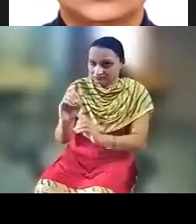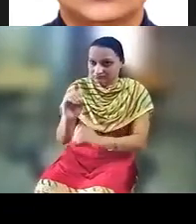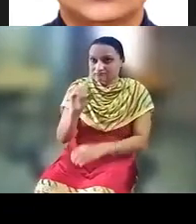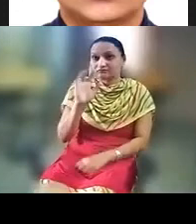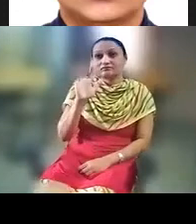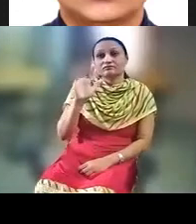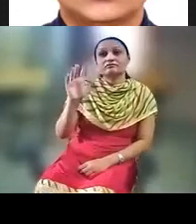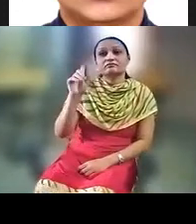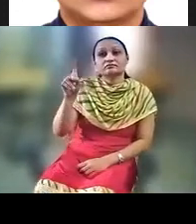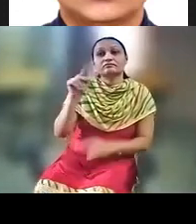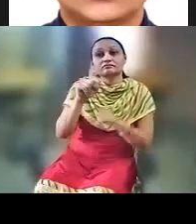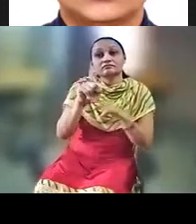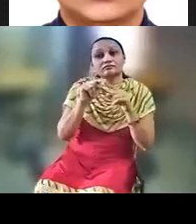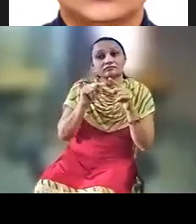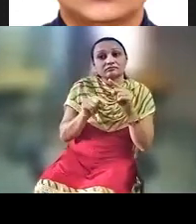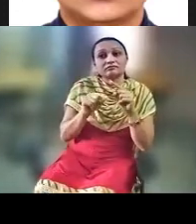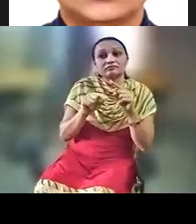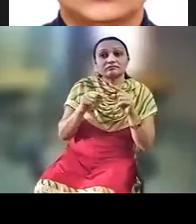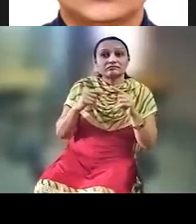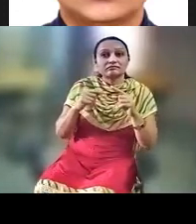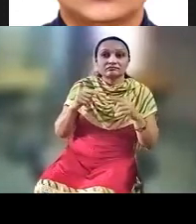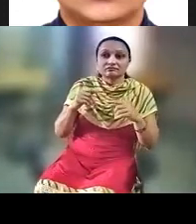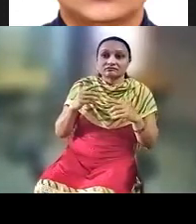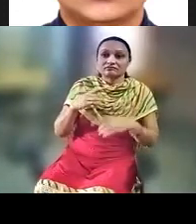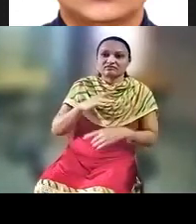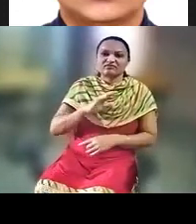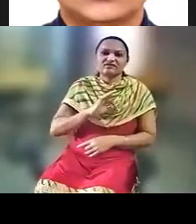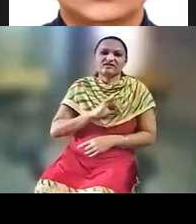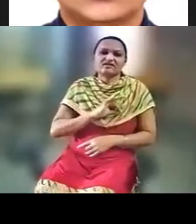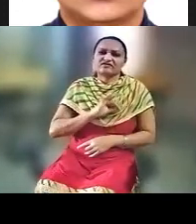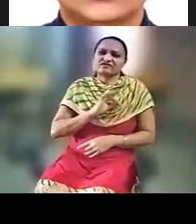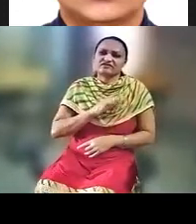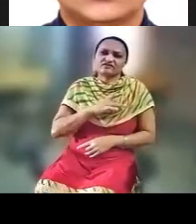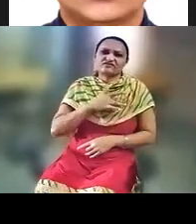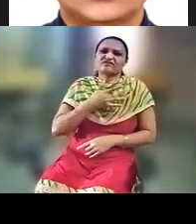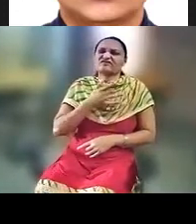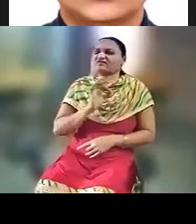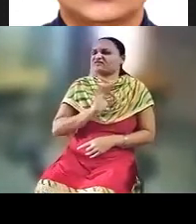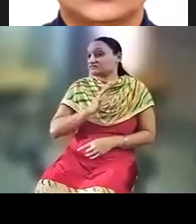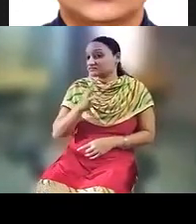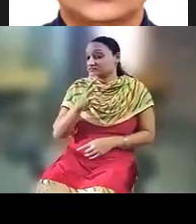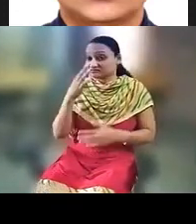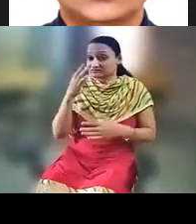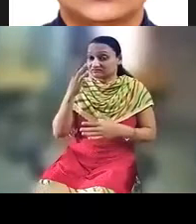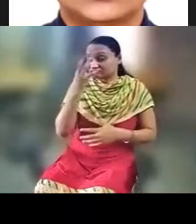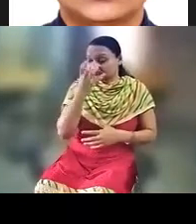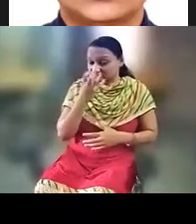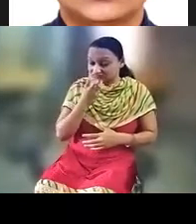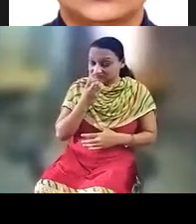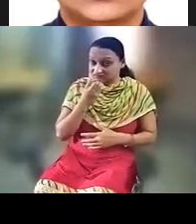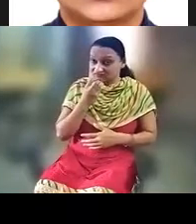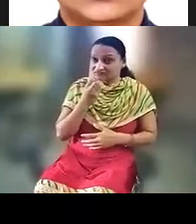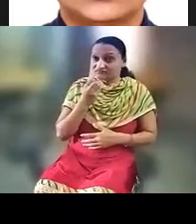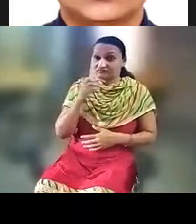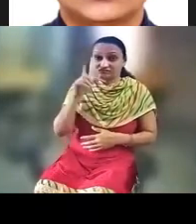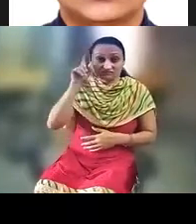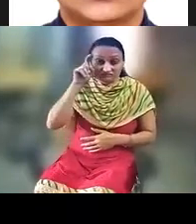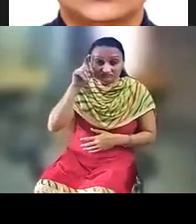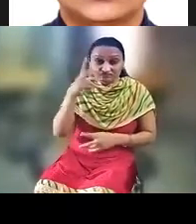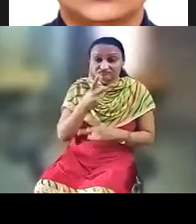51% more likely to feel unhappy, नाखुश हैं, वो उदास हैं, परेशान हैं। क्यों? बहुत सारे कारण